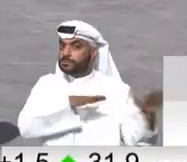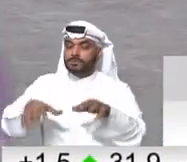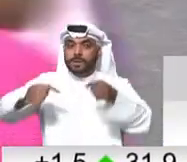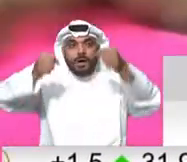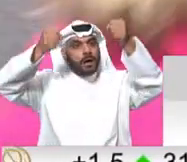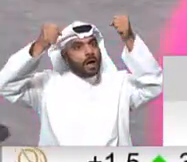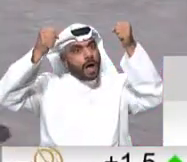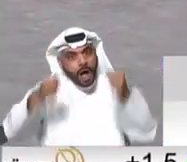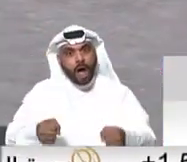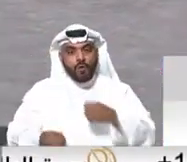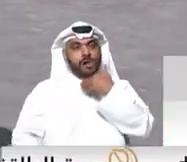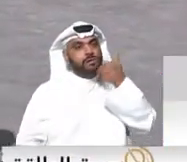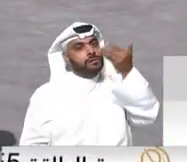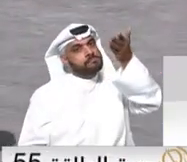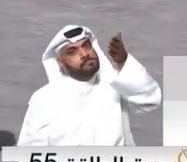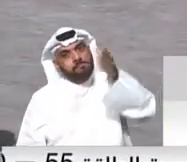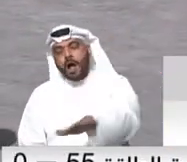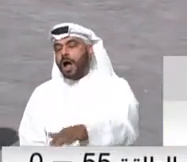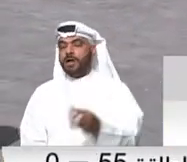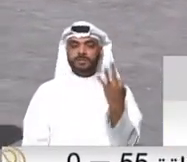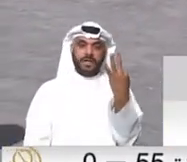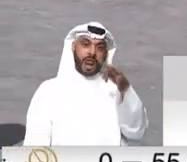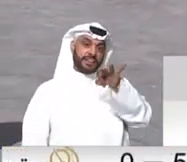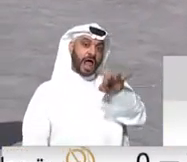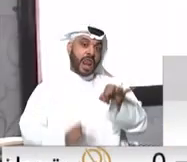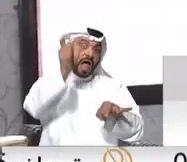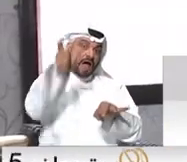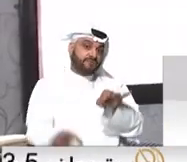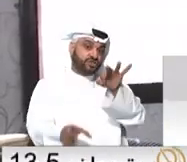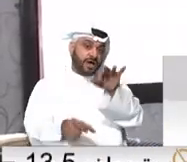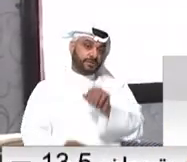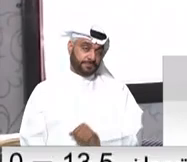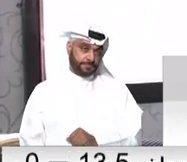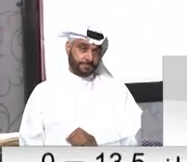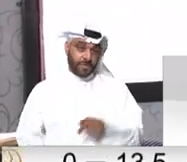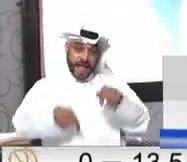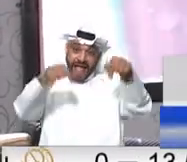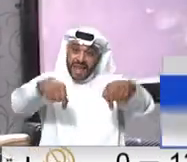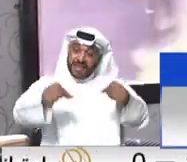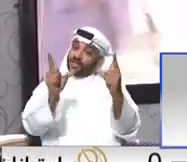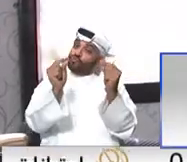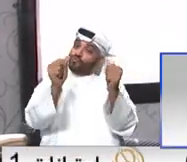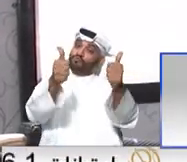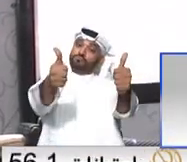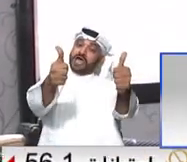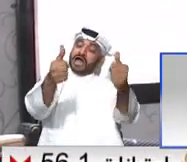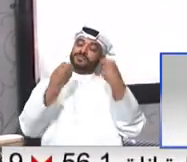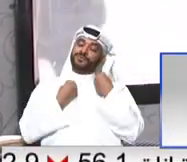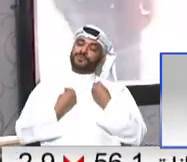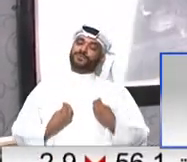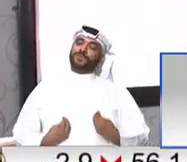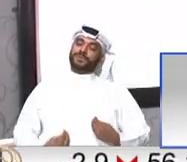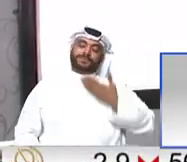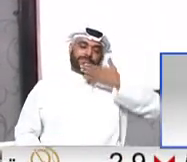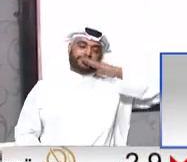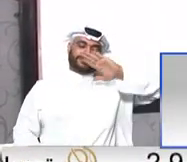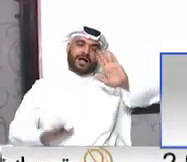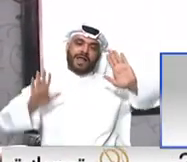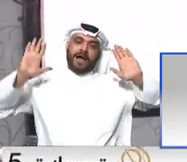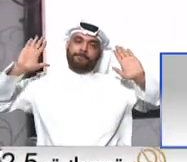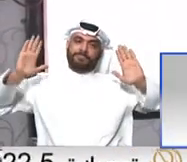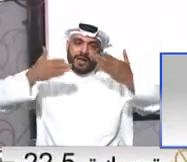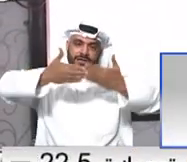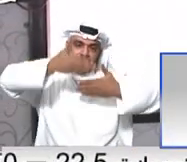أن نوعا من التشاؤم لا زال باديا على البعض الآخر. مدينة مزيانة ونادية وكل شيء باقي على حسب ما يرى،